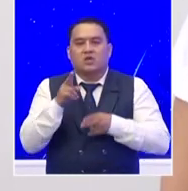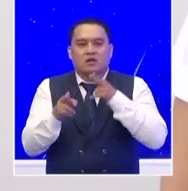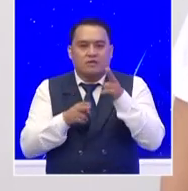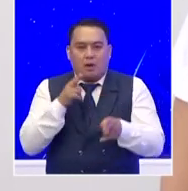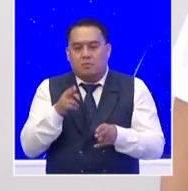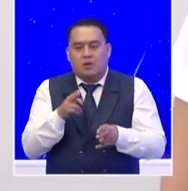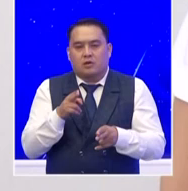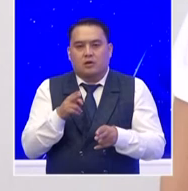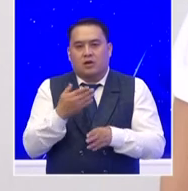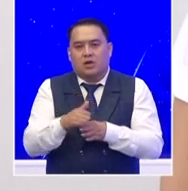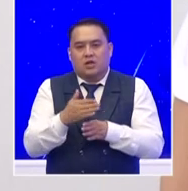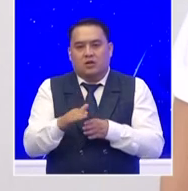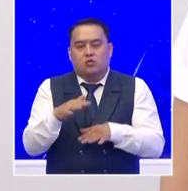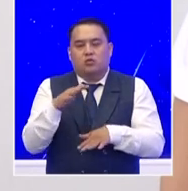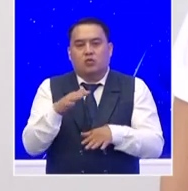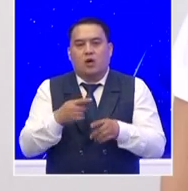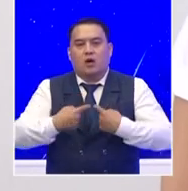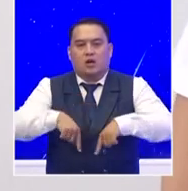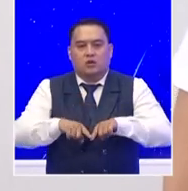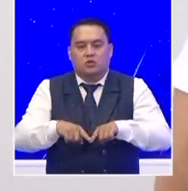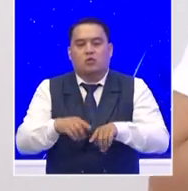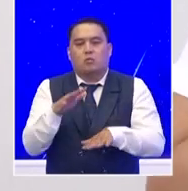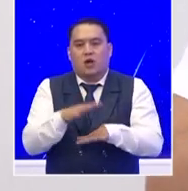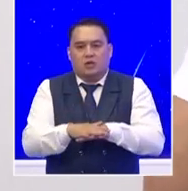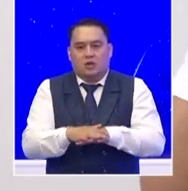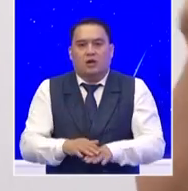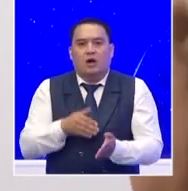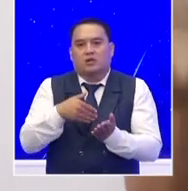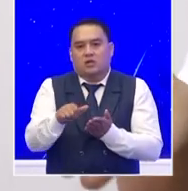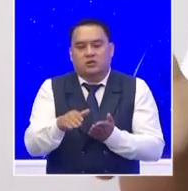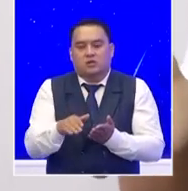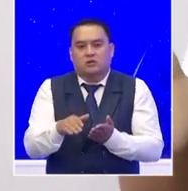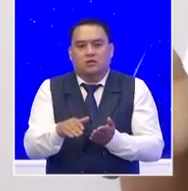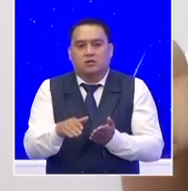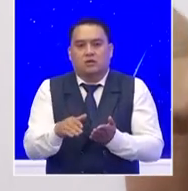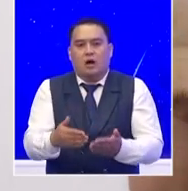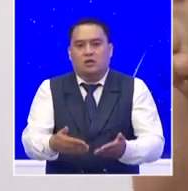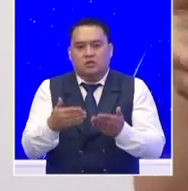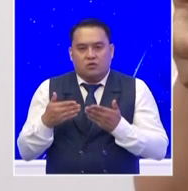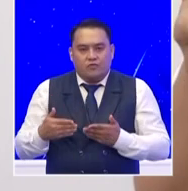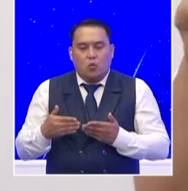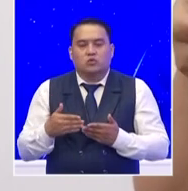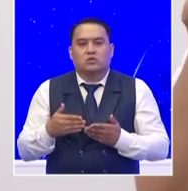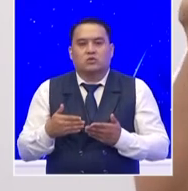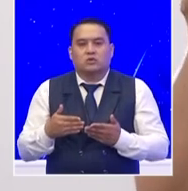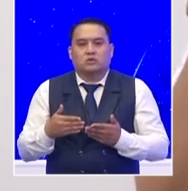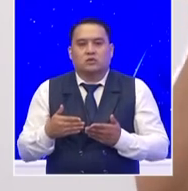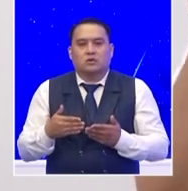с жалобой на кредитную организацию, то есть в отказе предоставления отсрочки, а также в